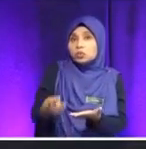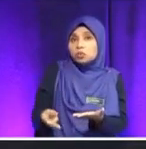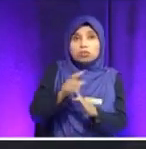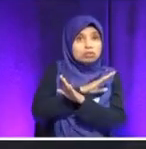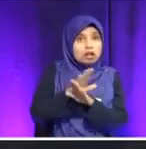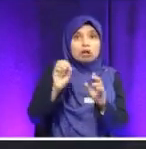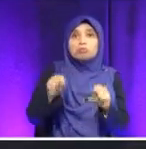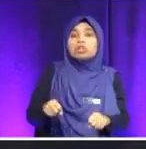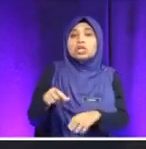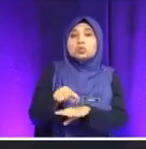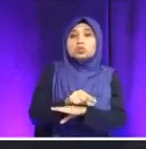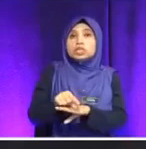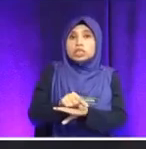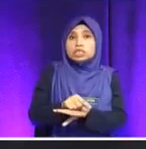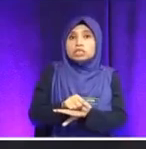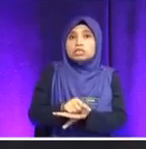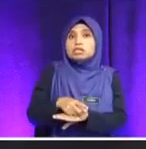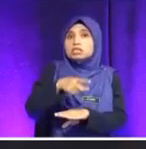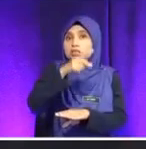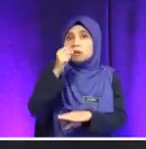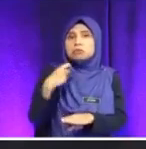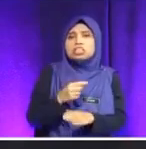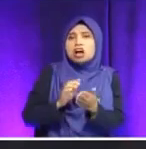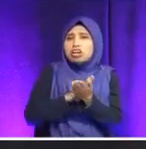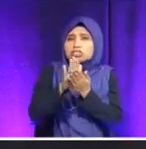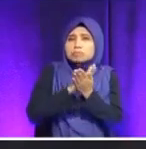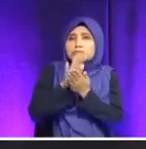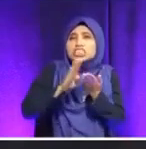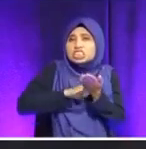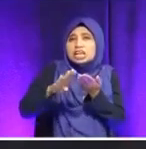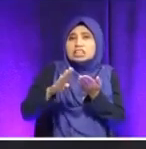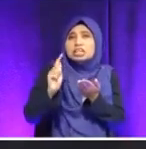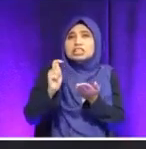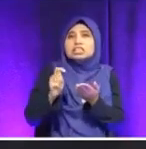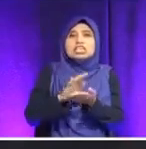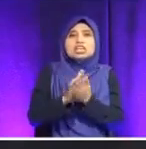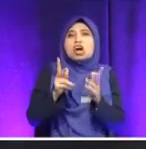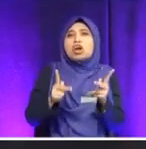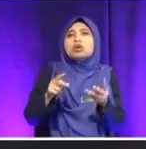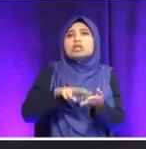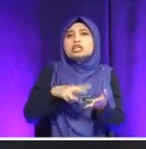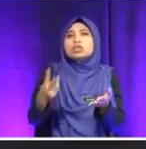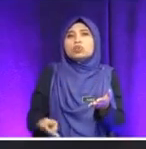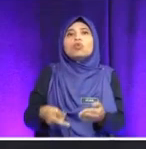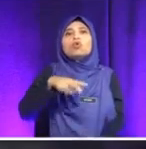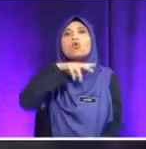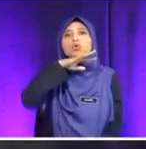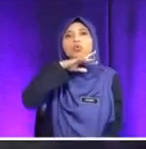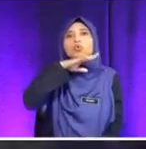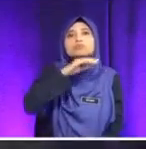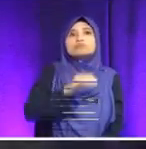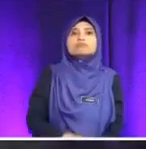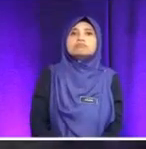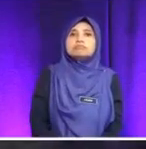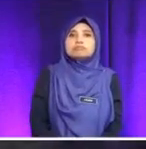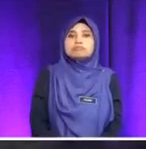guna. Oh, sebab ya kita ke? Dah tadi kita dah menggilap kan. Bila dia dah jatuh, dia dianggap kotor. Jadi tak boleh gunalah. Baik, cikgu. Kita ambil yang lain, cikgu. Okey,